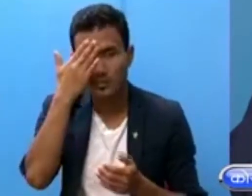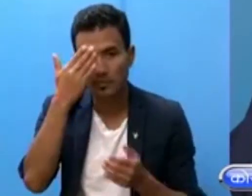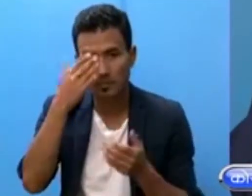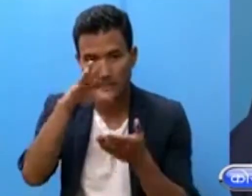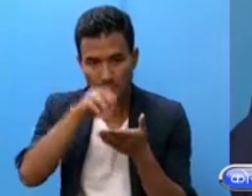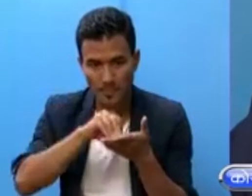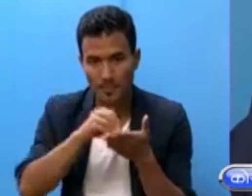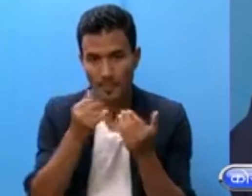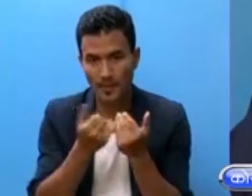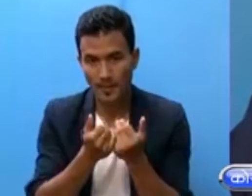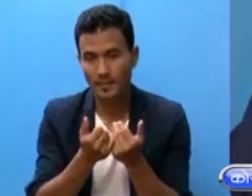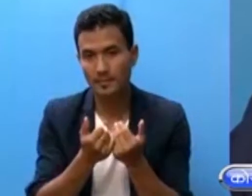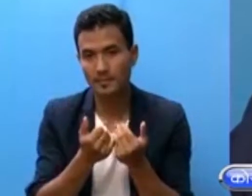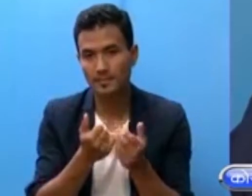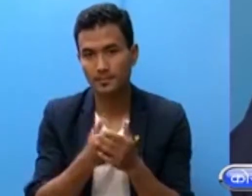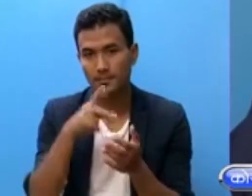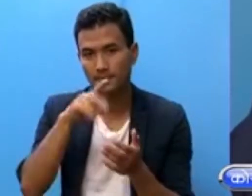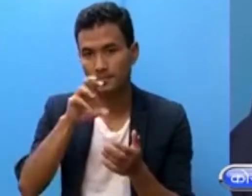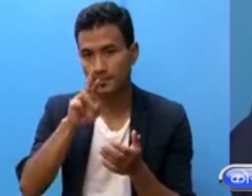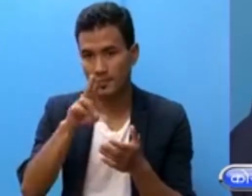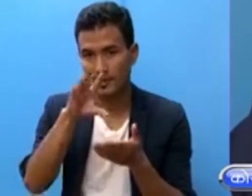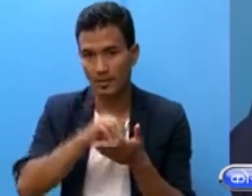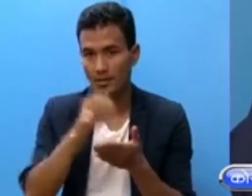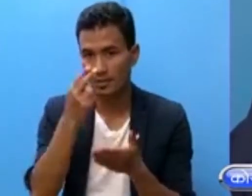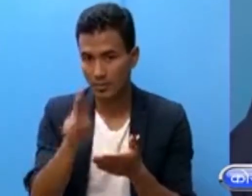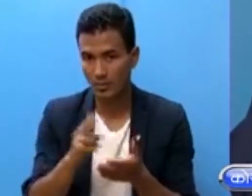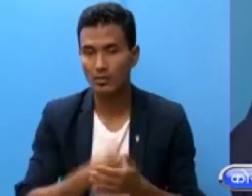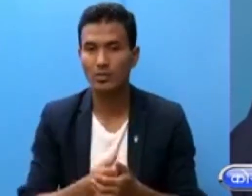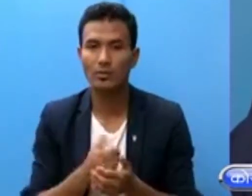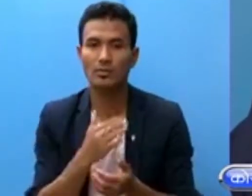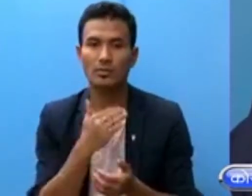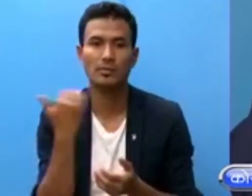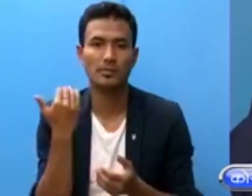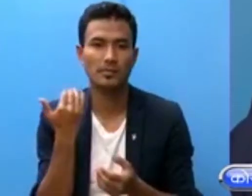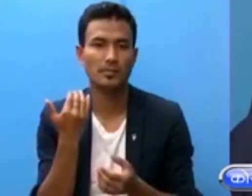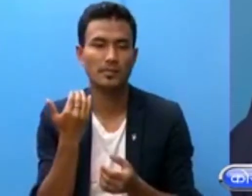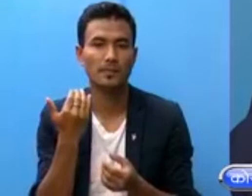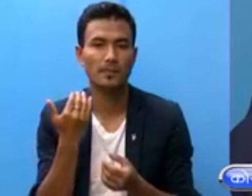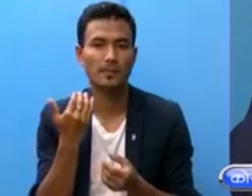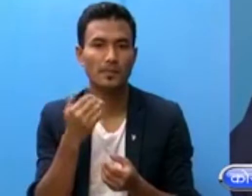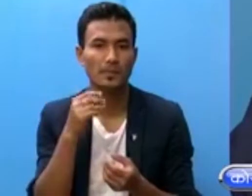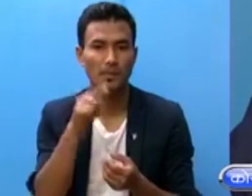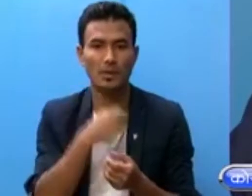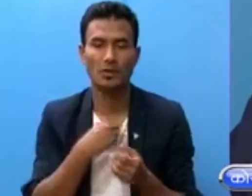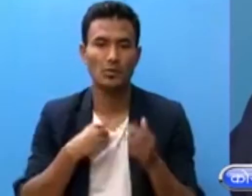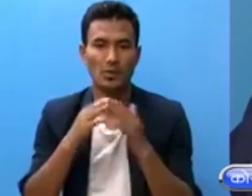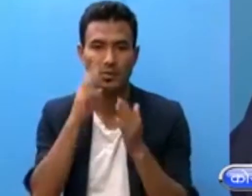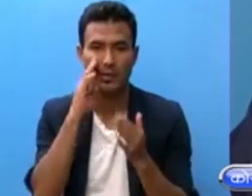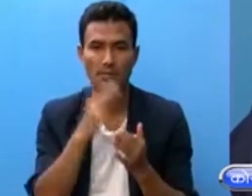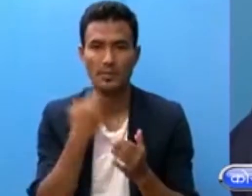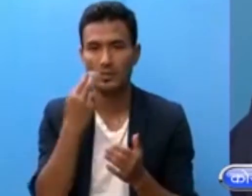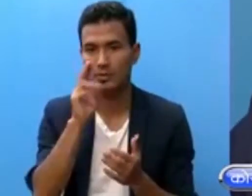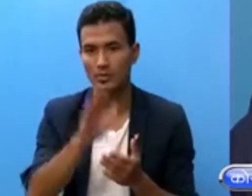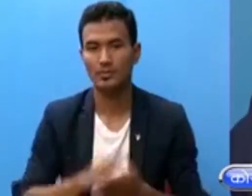सङ्कलन गरिएको पिसिआर सङ्कलन गरिएको थियो र उहाँको चाहिँ उक्त अस्पतालमा निधन भएको